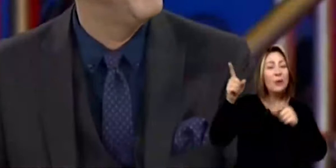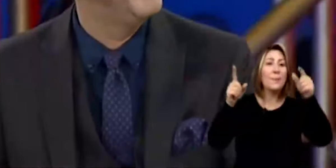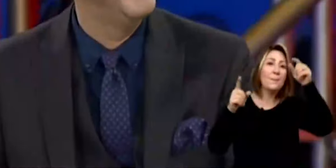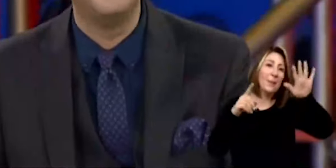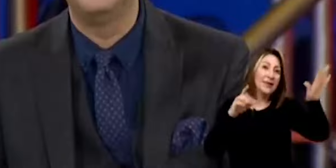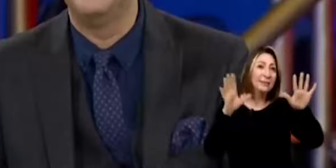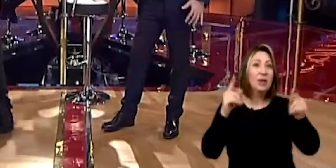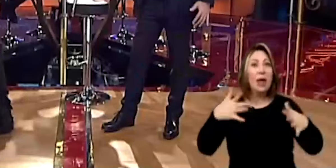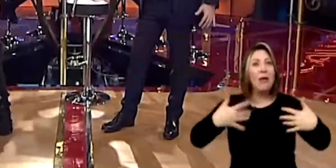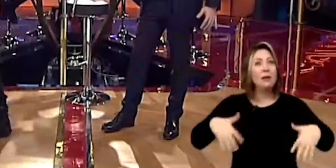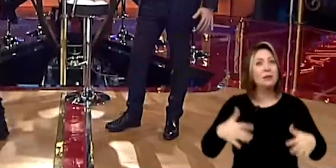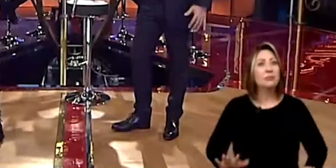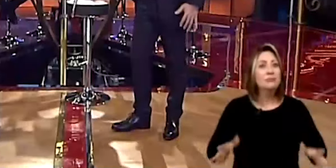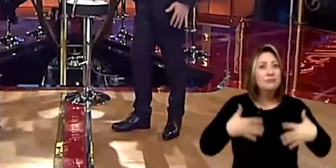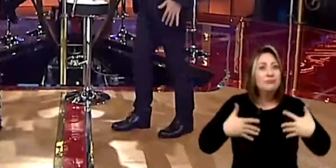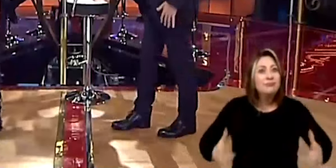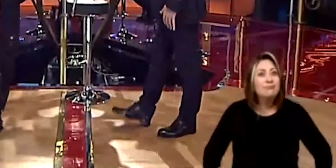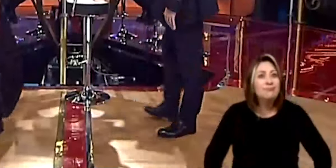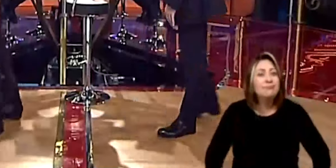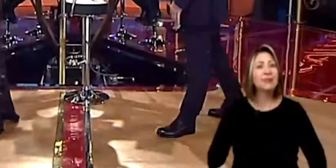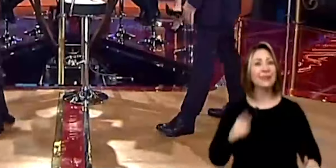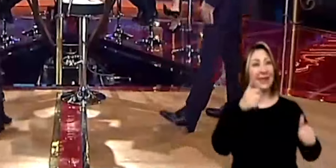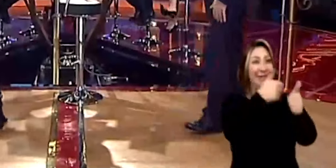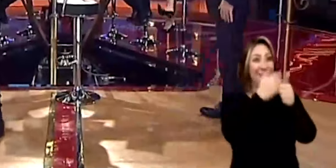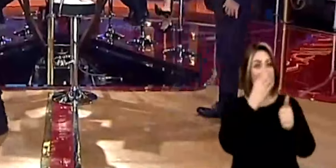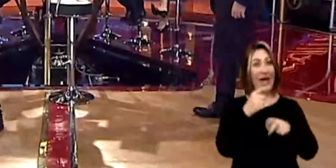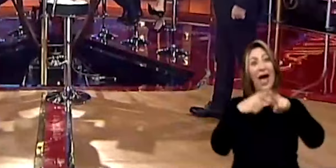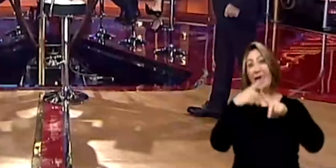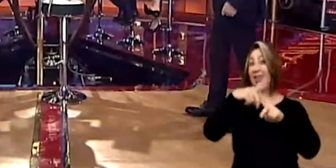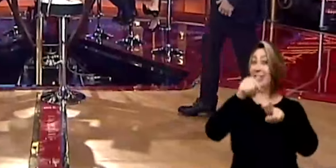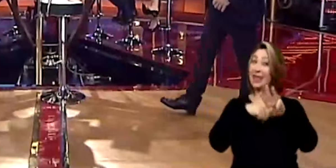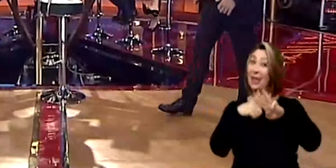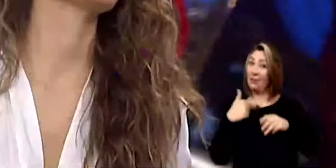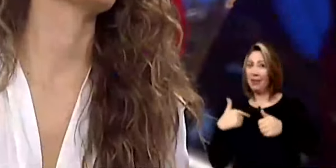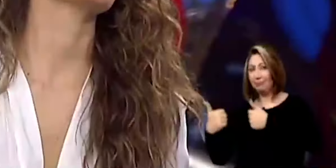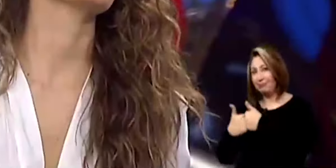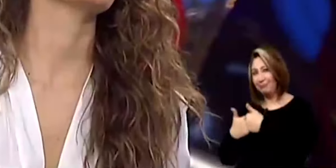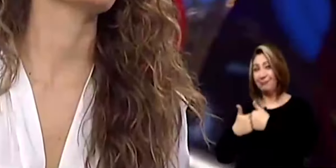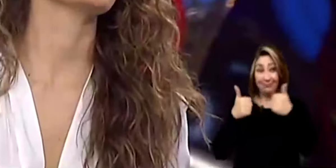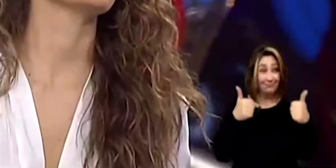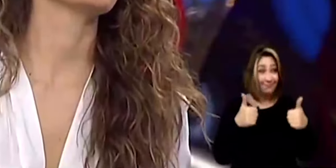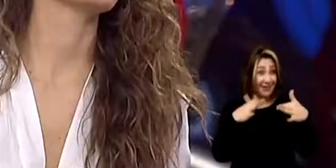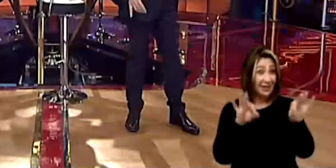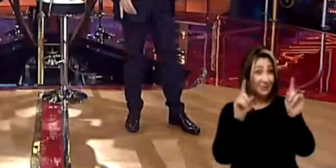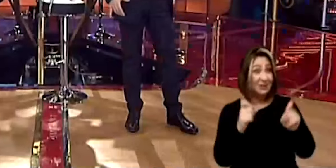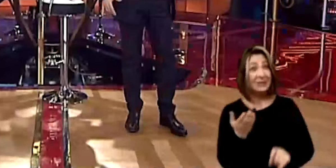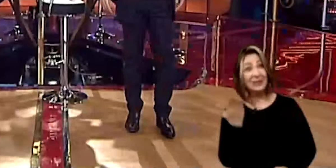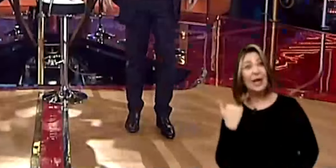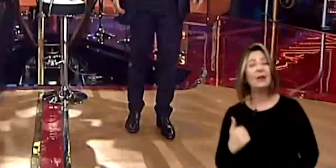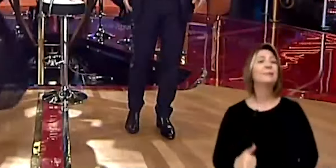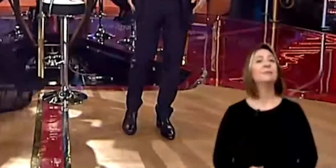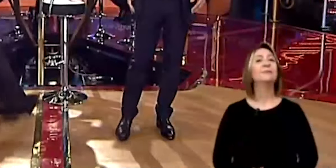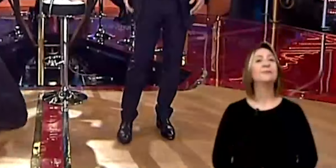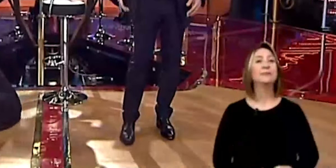heyecan geldi işte. İşte evet, he. Hüseyin Turan sizin koçunuz olacak. Atilla tamam, benim koçum olacak. Anladım. Hazır mısın? Koçum ver benim koçum